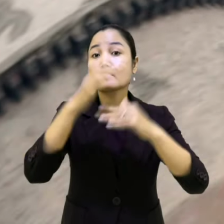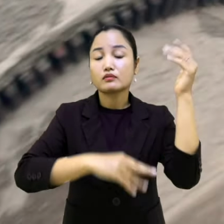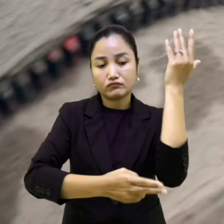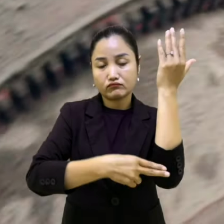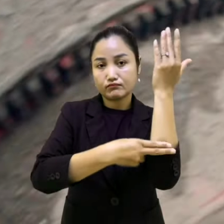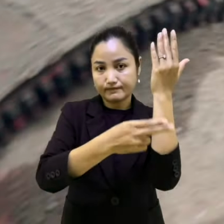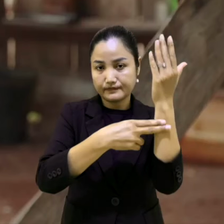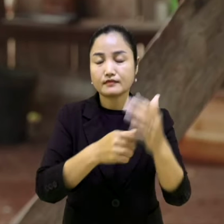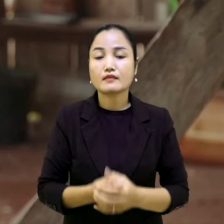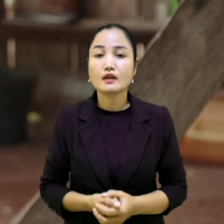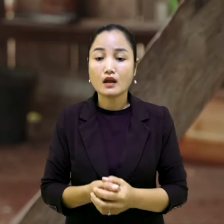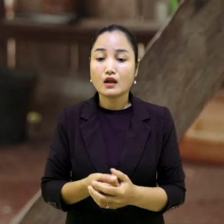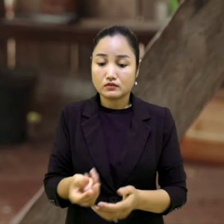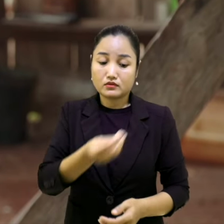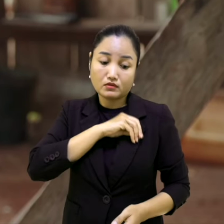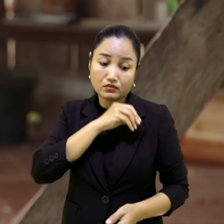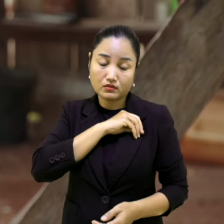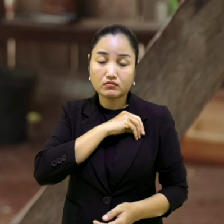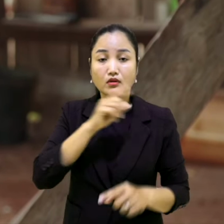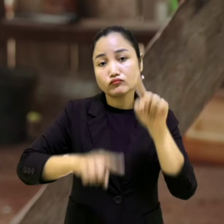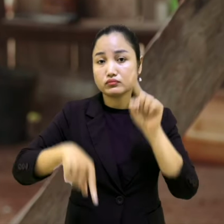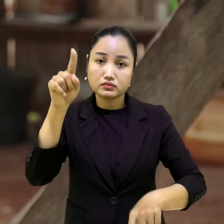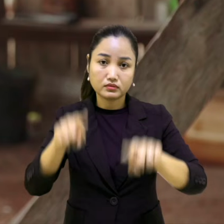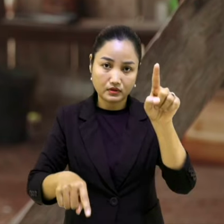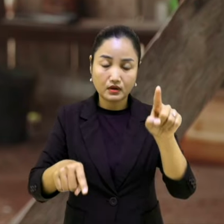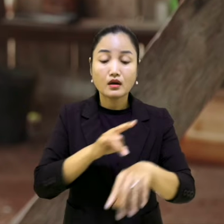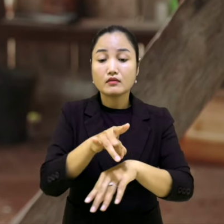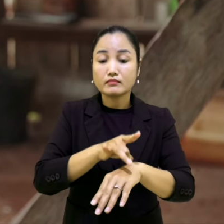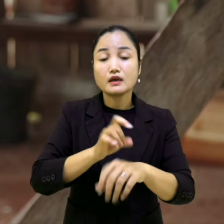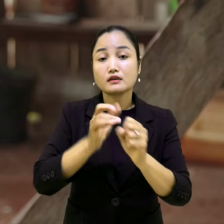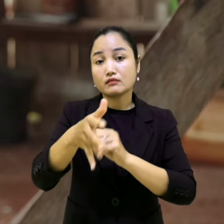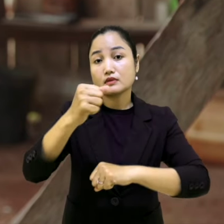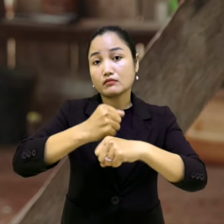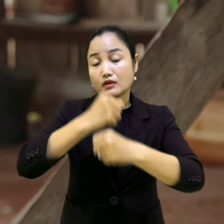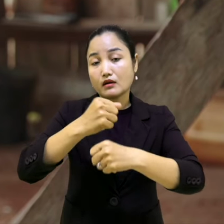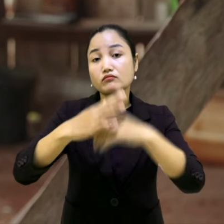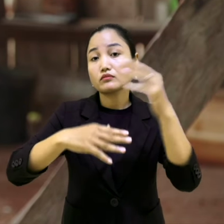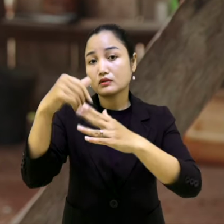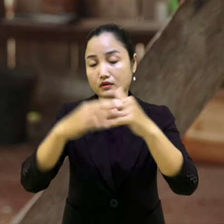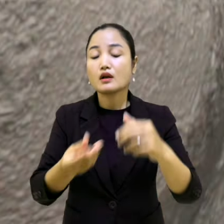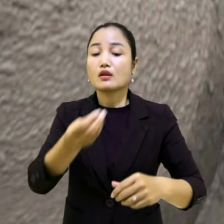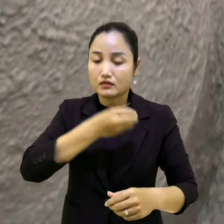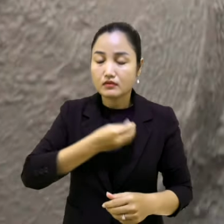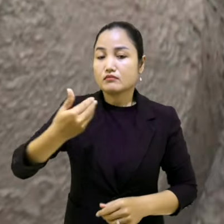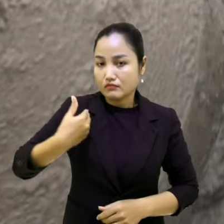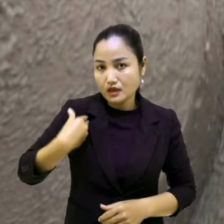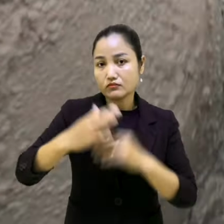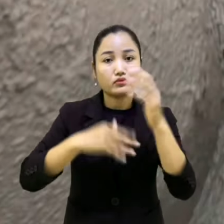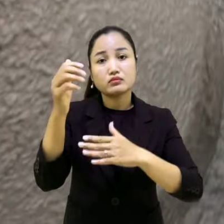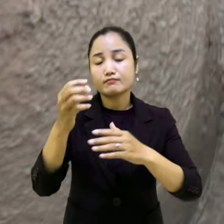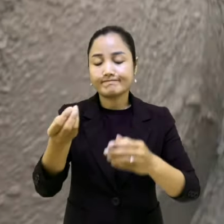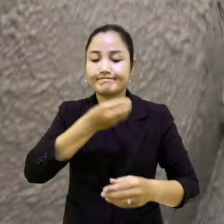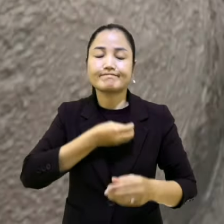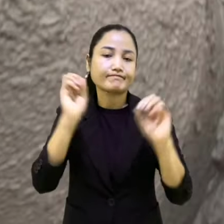nặng chấm nồi nhóm ăn tiếng tết bên là nhóm bàn thớ chấm nồi nhóm bàn trâu như thế nè bên là bàn thớ